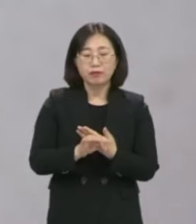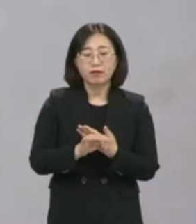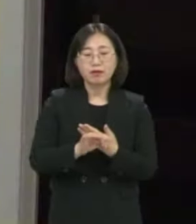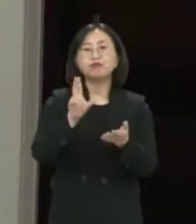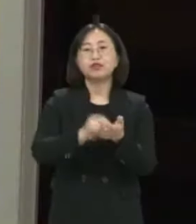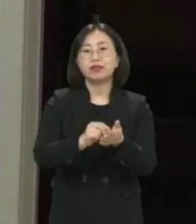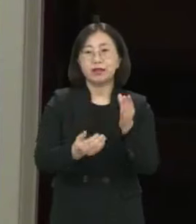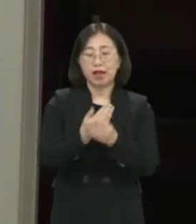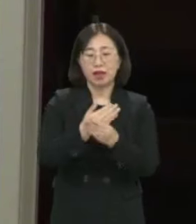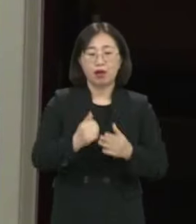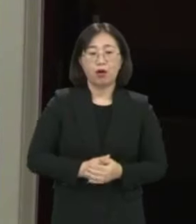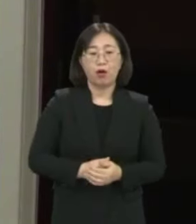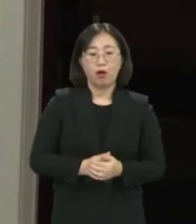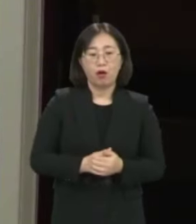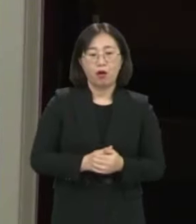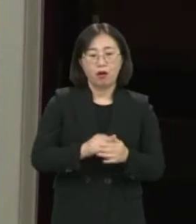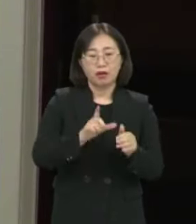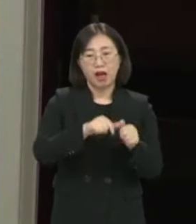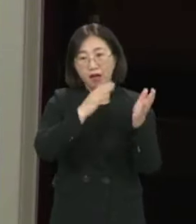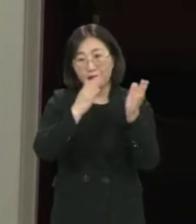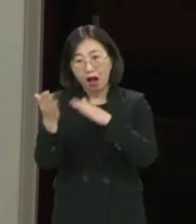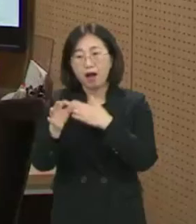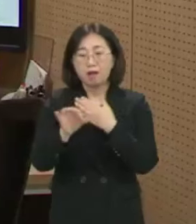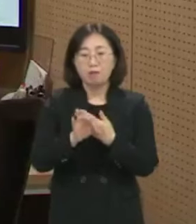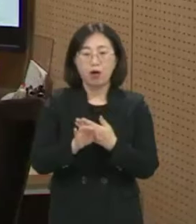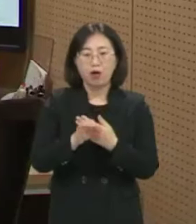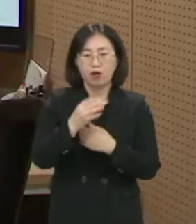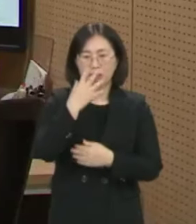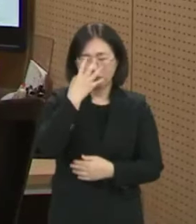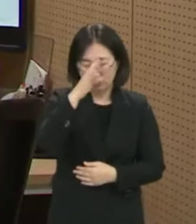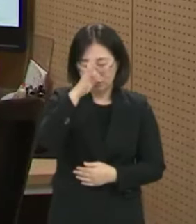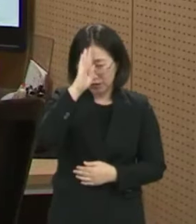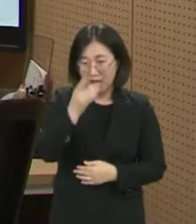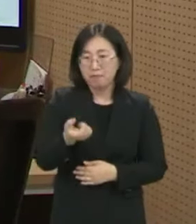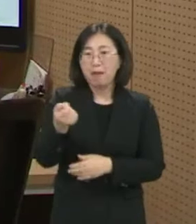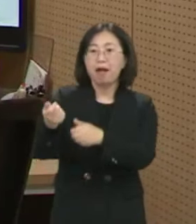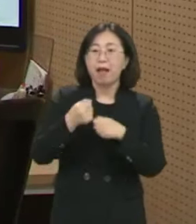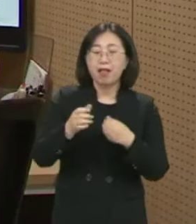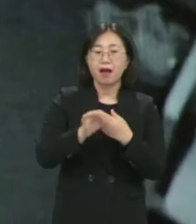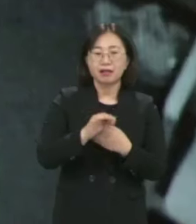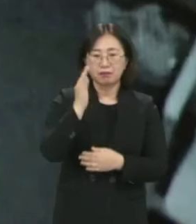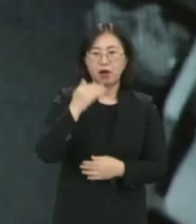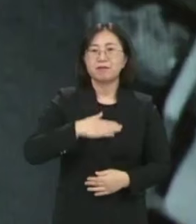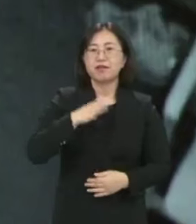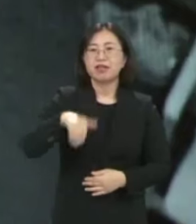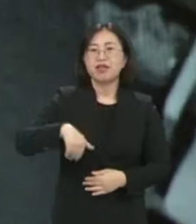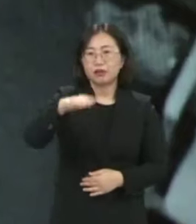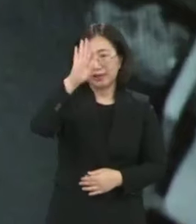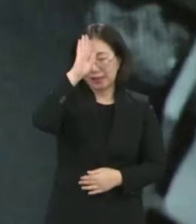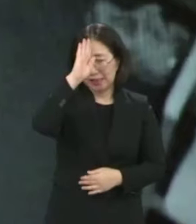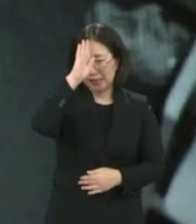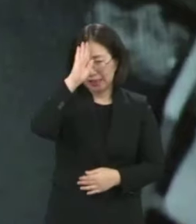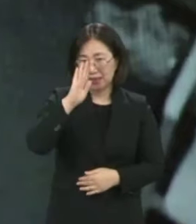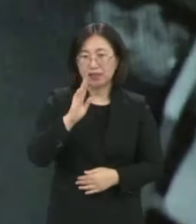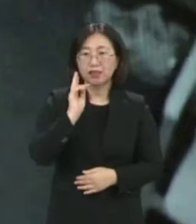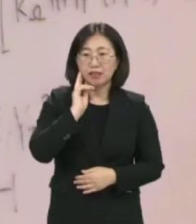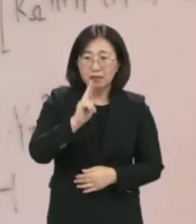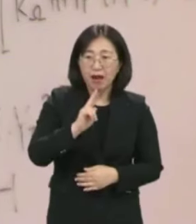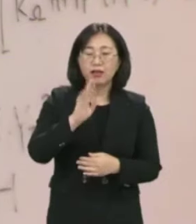수면 시간이 일정하게 늦춰지면 우울증 빨라지면 조울증으로 나뉘며 그 정도에 따라 중증도가 판별됩니다